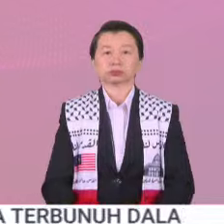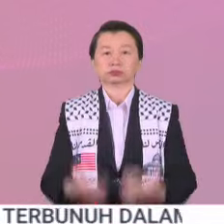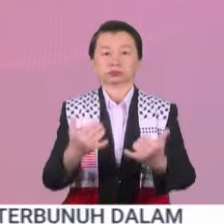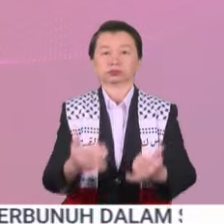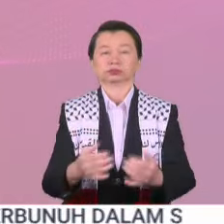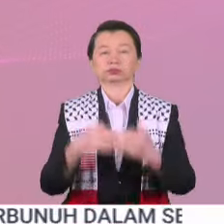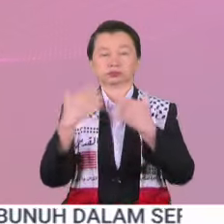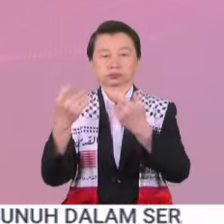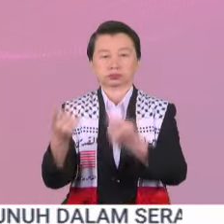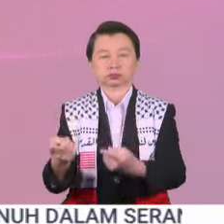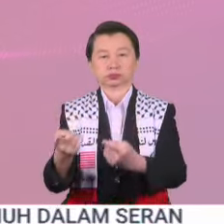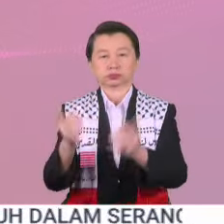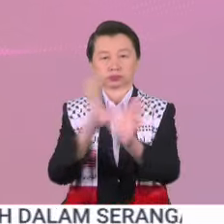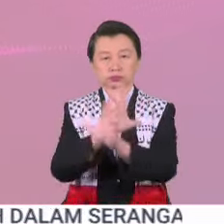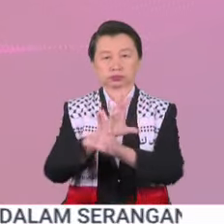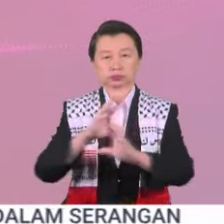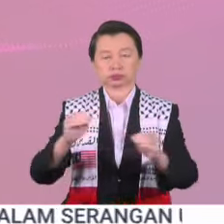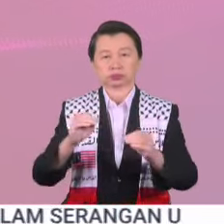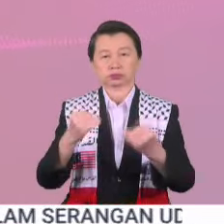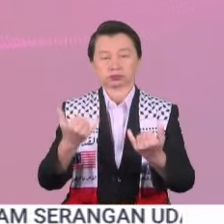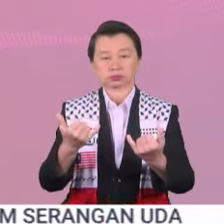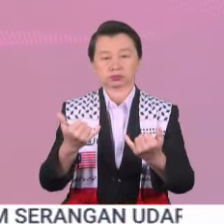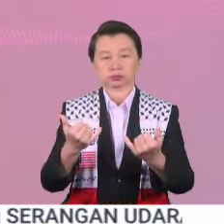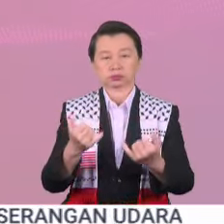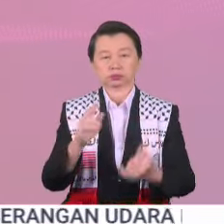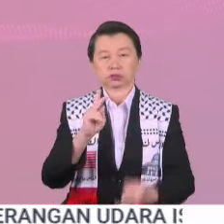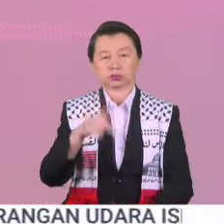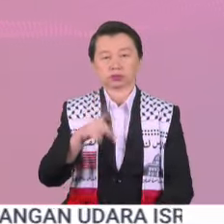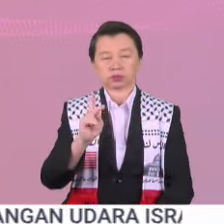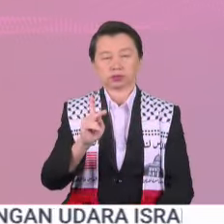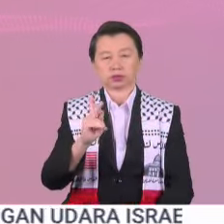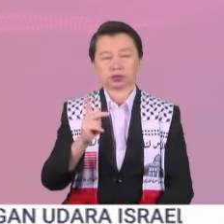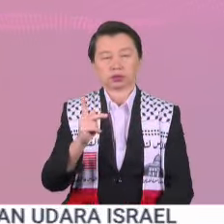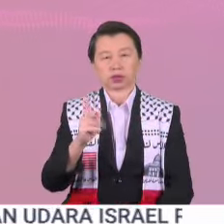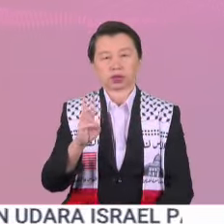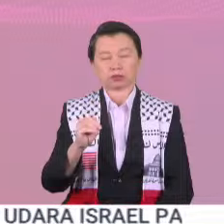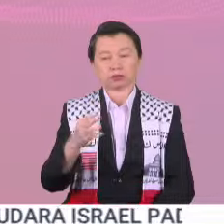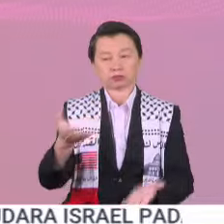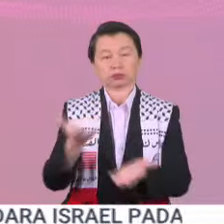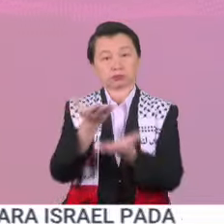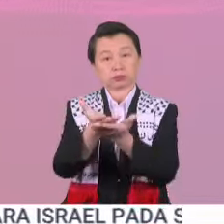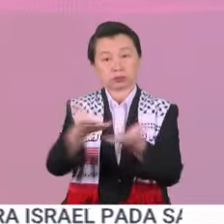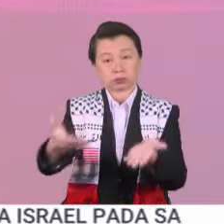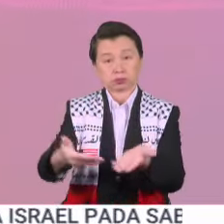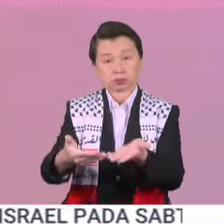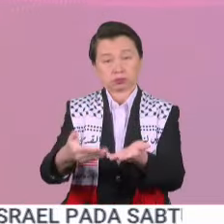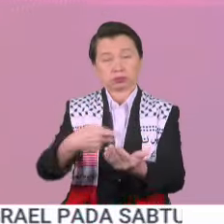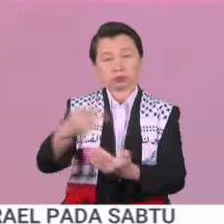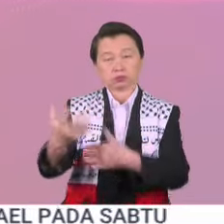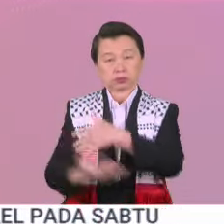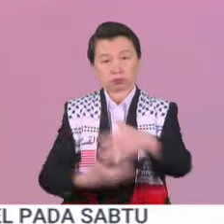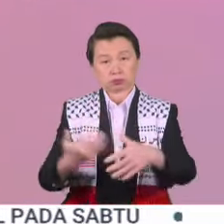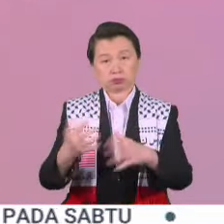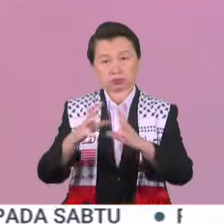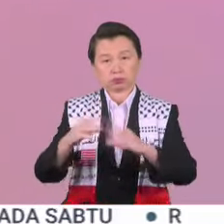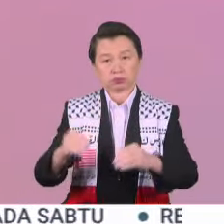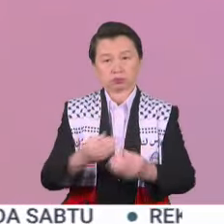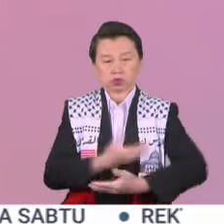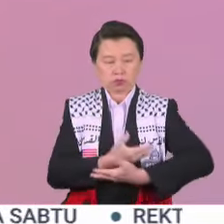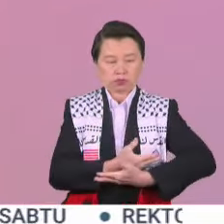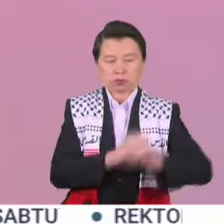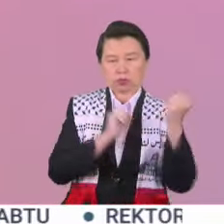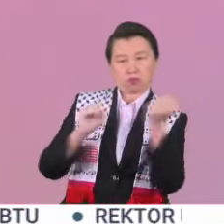Seterusnya, kita ke Bumi Kenyalang. Antara perkongsian hari ini, KPWKM cadang perkenal program intervensi tangani kes buang